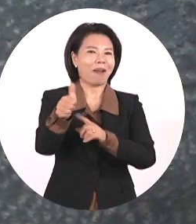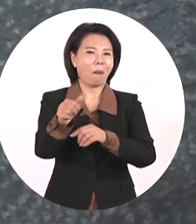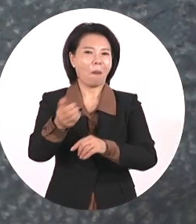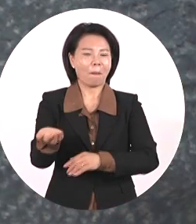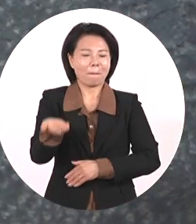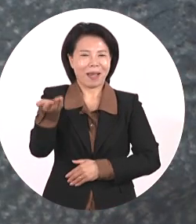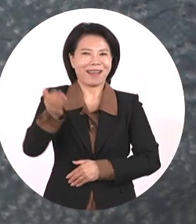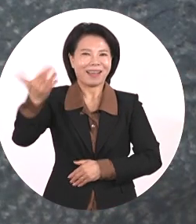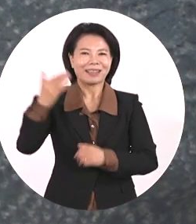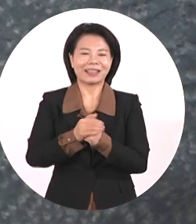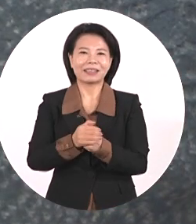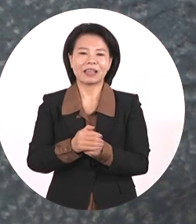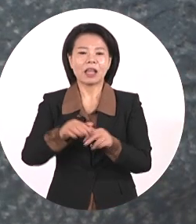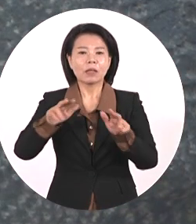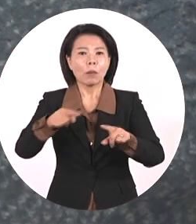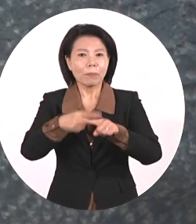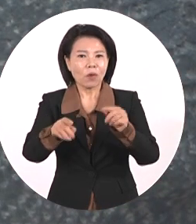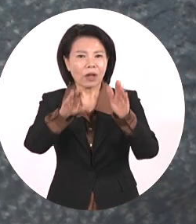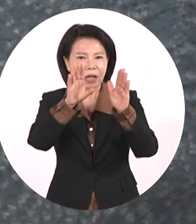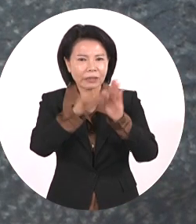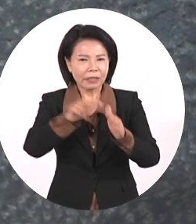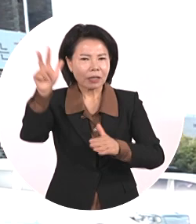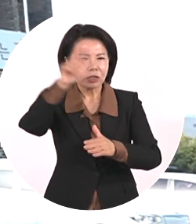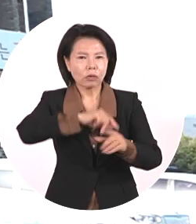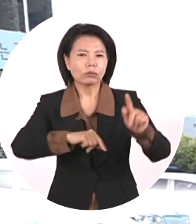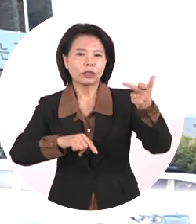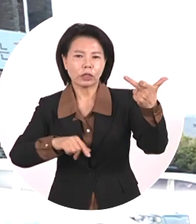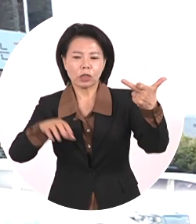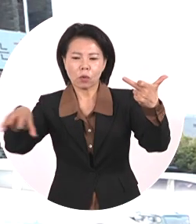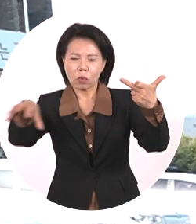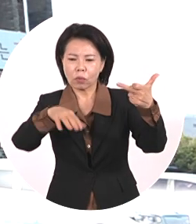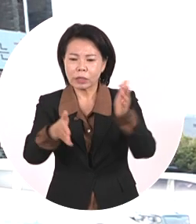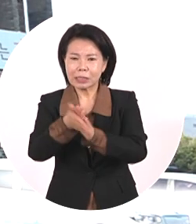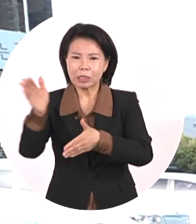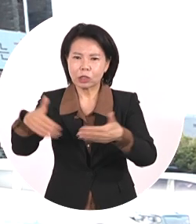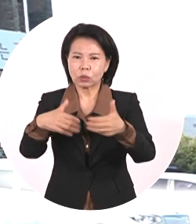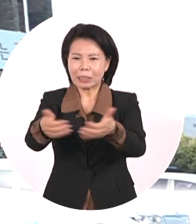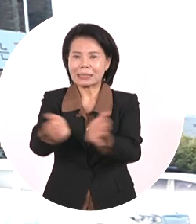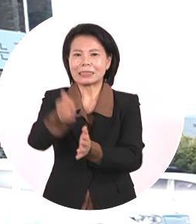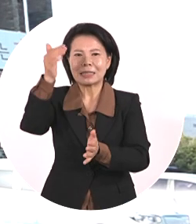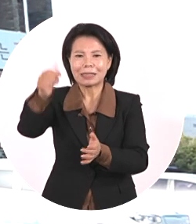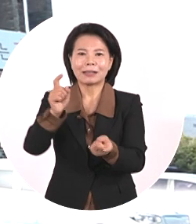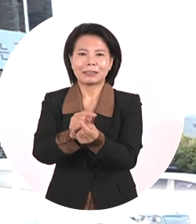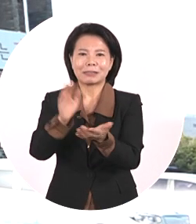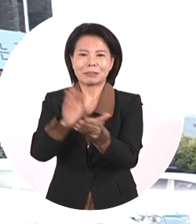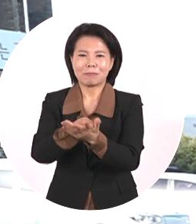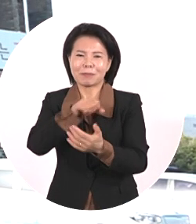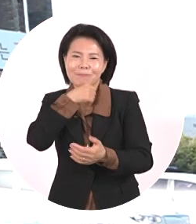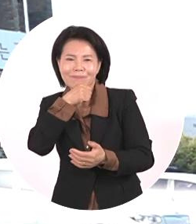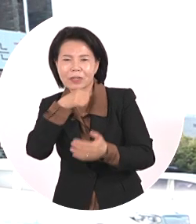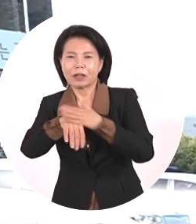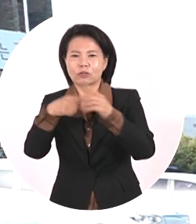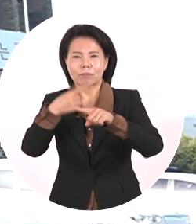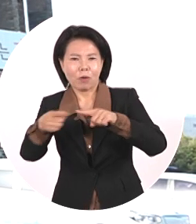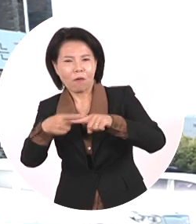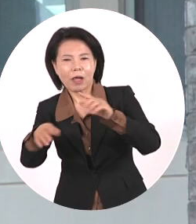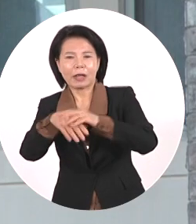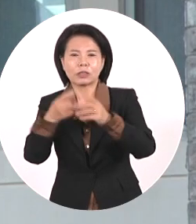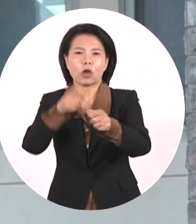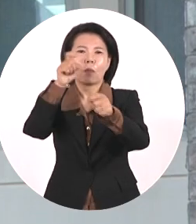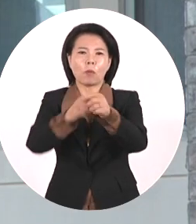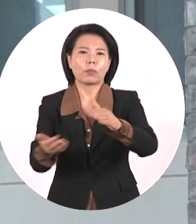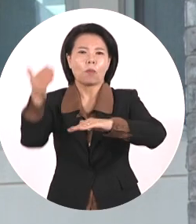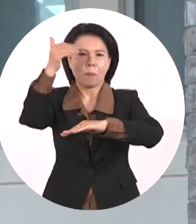SA 등급을 받았는데요. 이번 평가는 전국 17개 시 도 단체장을 대상으로 공약이행